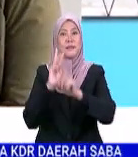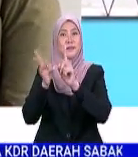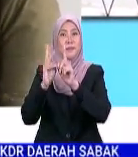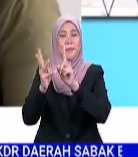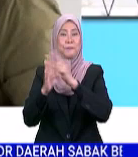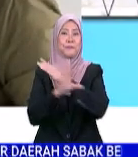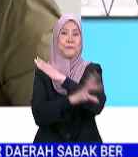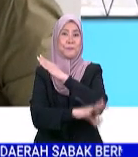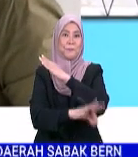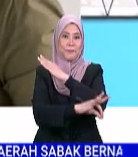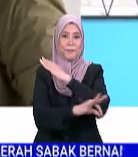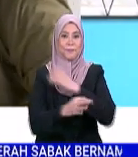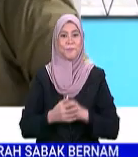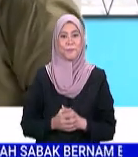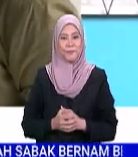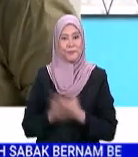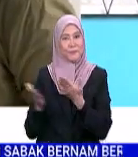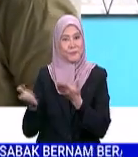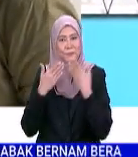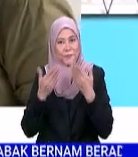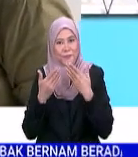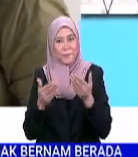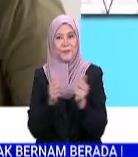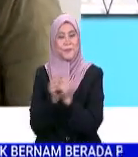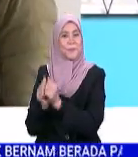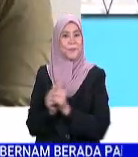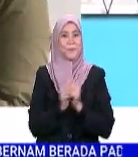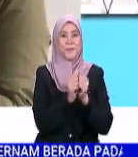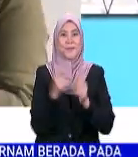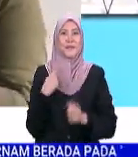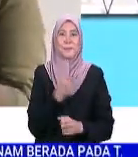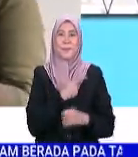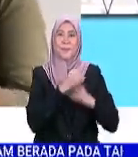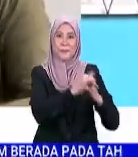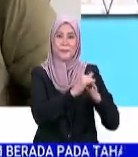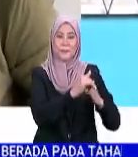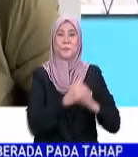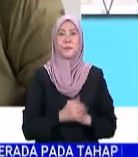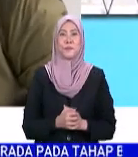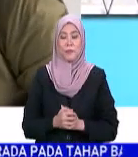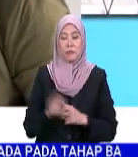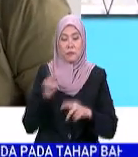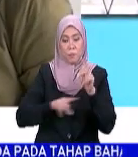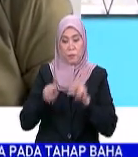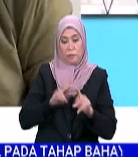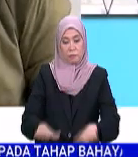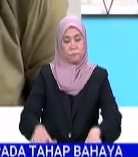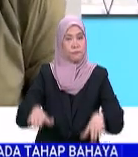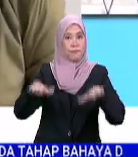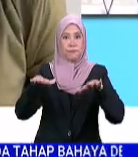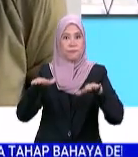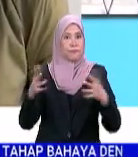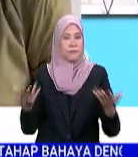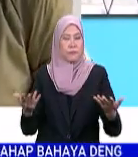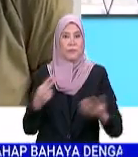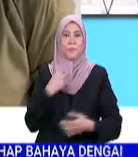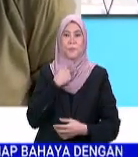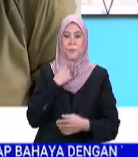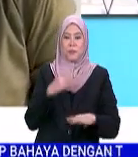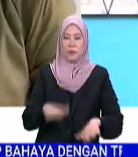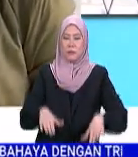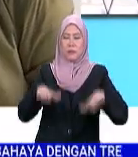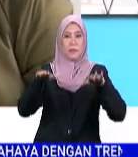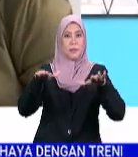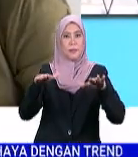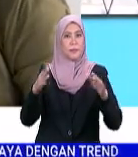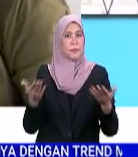Puan Ruziatun Abdul Kadir. Terima kasih Puan bersama kami. Baik Puan, penduduk terjejas banjir bukan sahaja terkesan